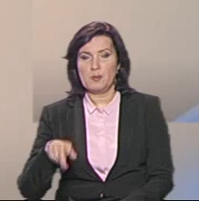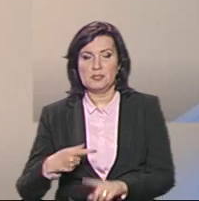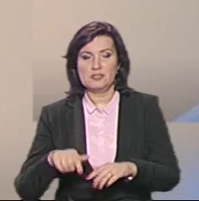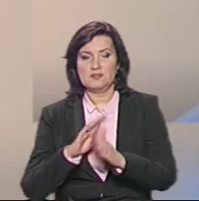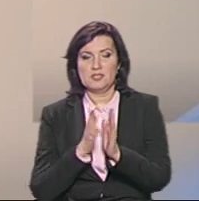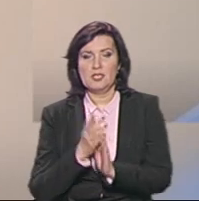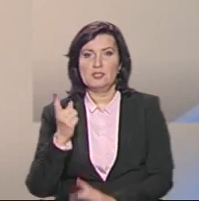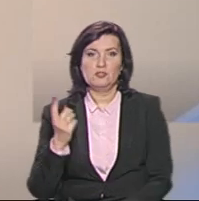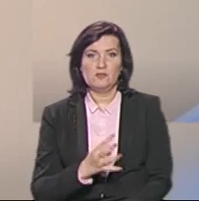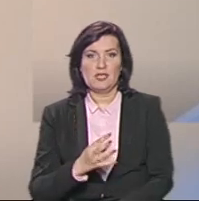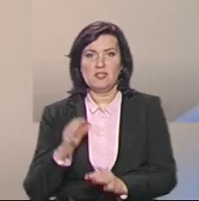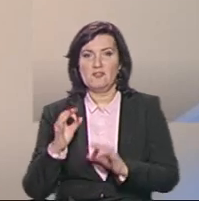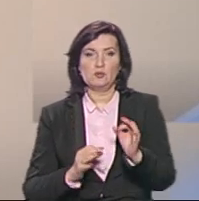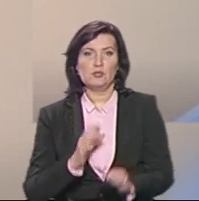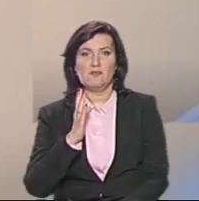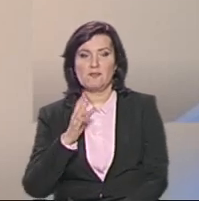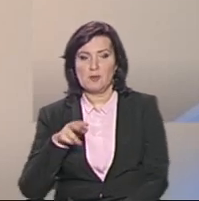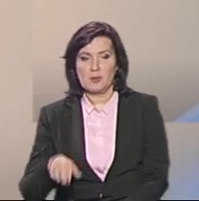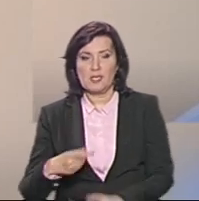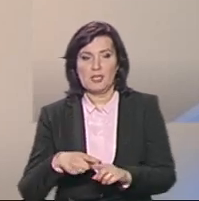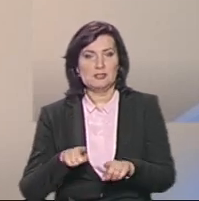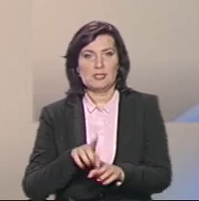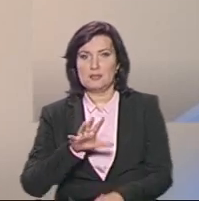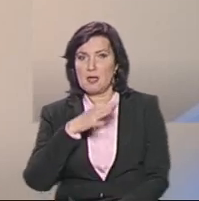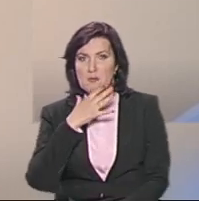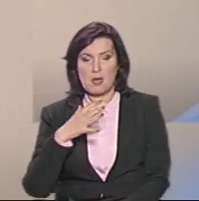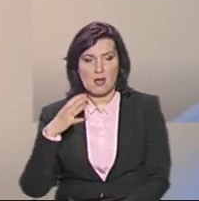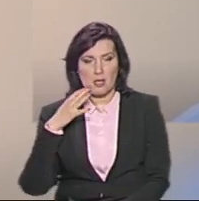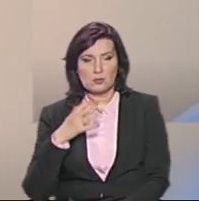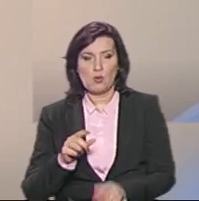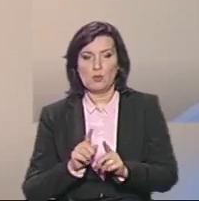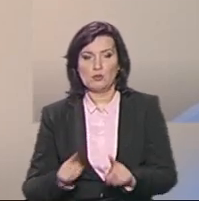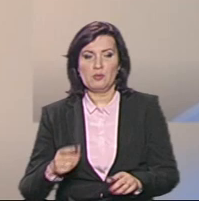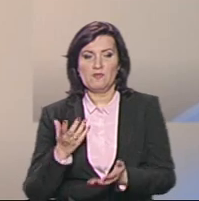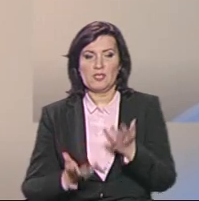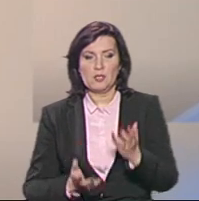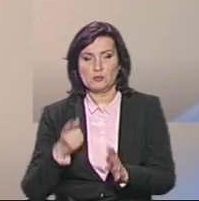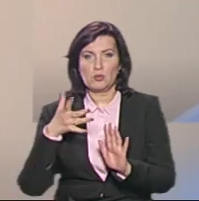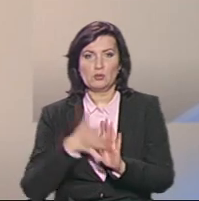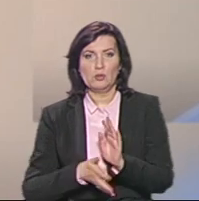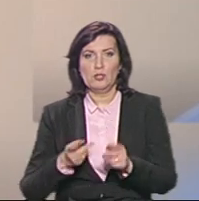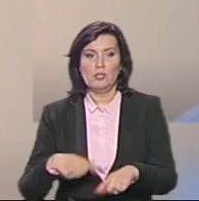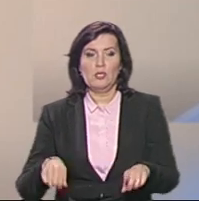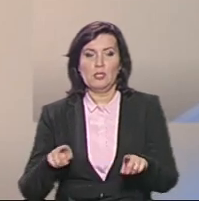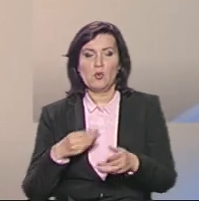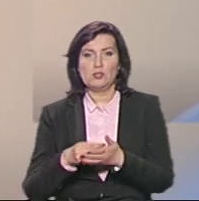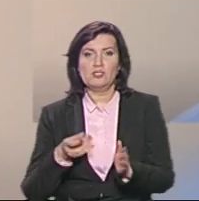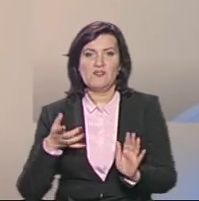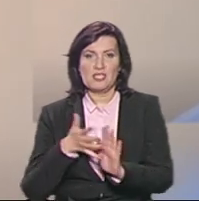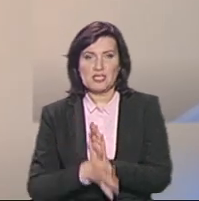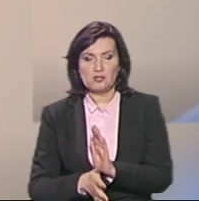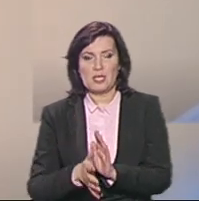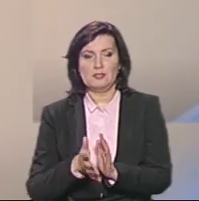взагалі 0,25% ВВП. Це не так багато, особливо якщо зрозуміло, що ці кошти витрачаються